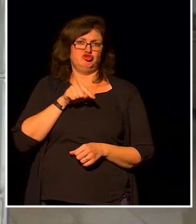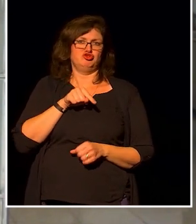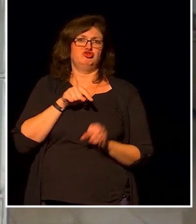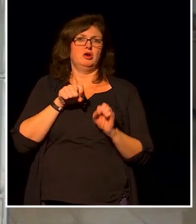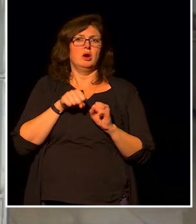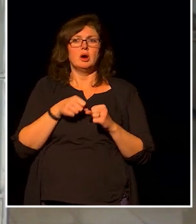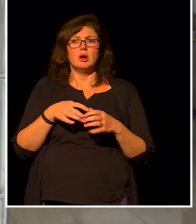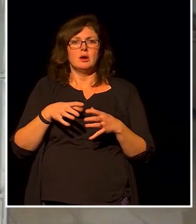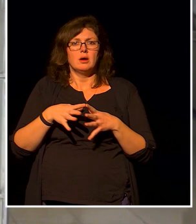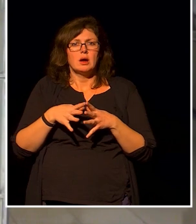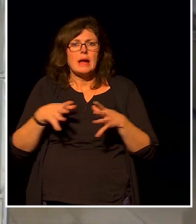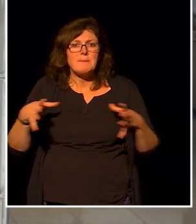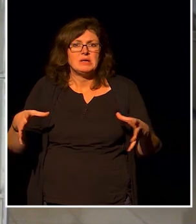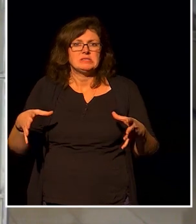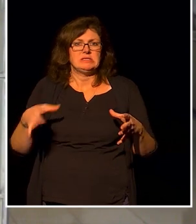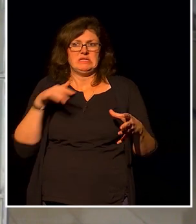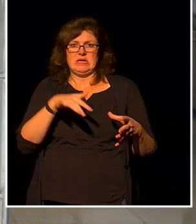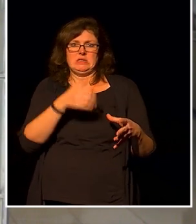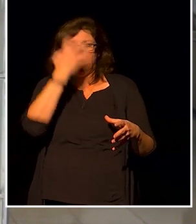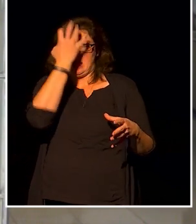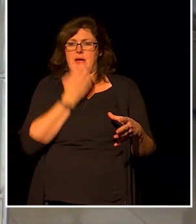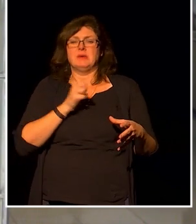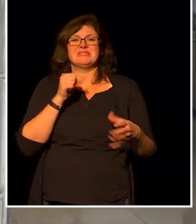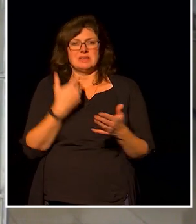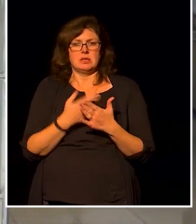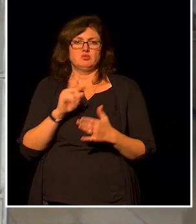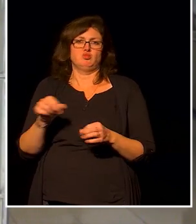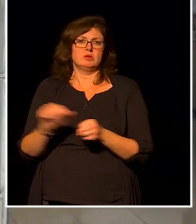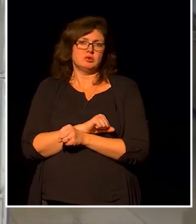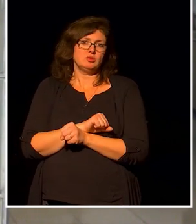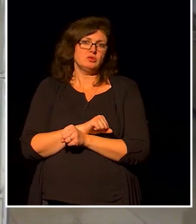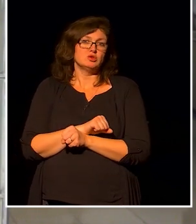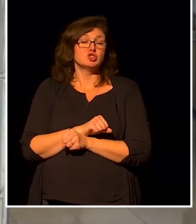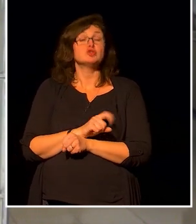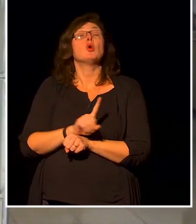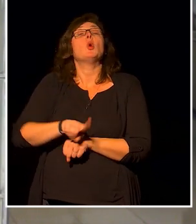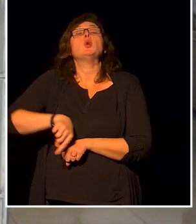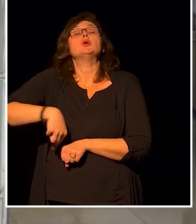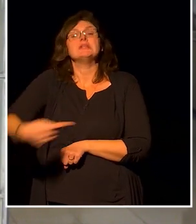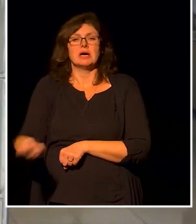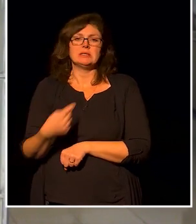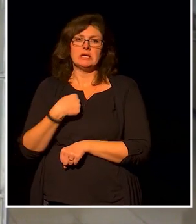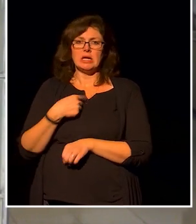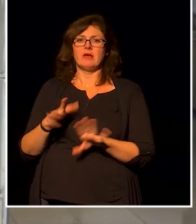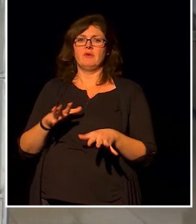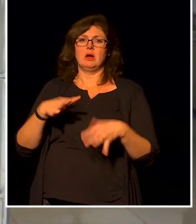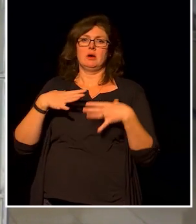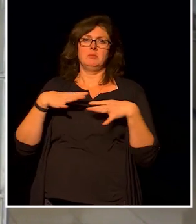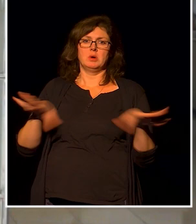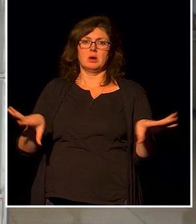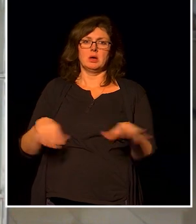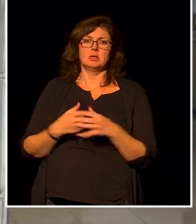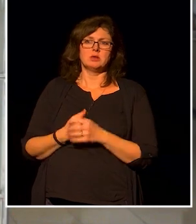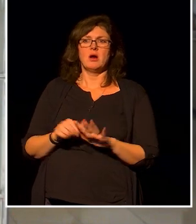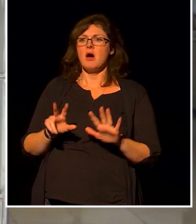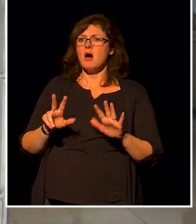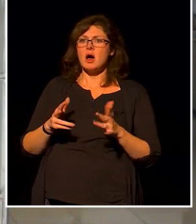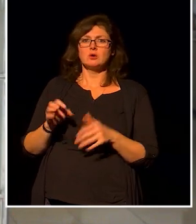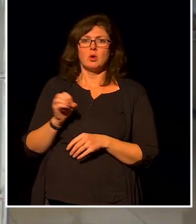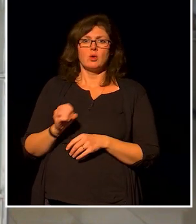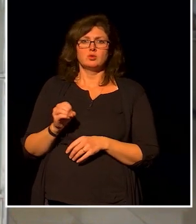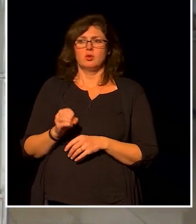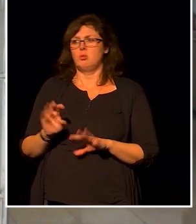auslöschen kann, das geht. Ne? Und dann wäre ich bereit, den 8. Oktober und 9. Oktober